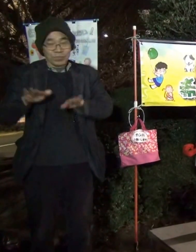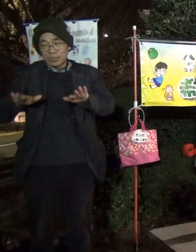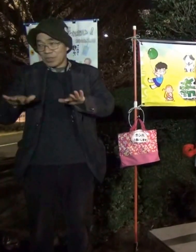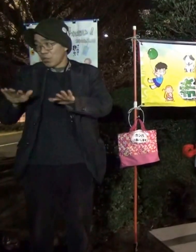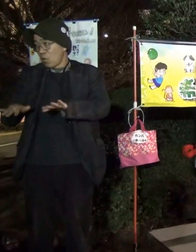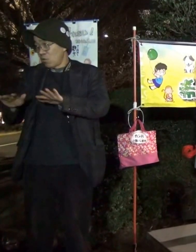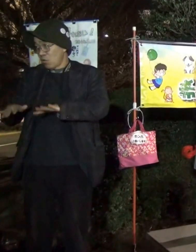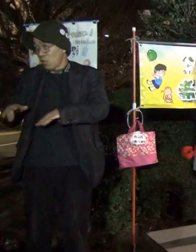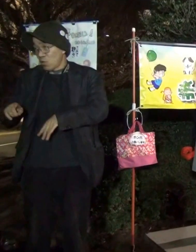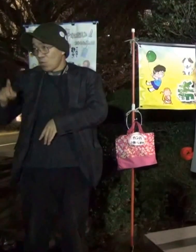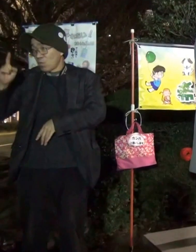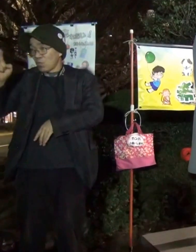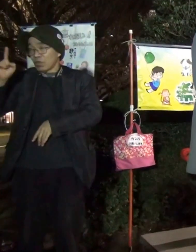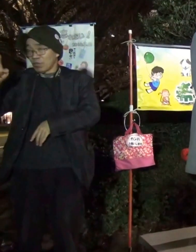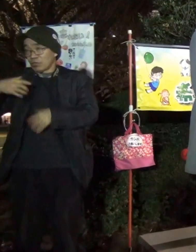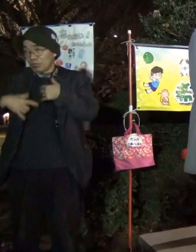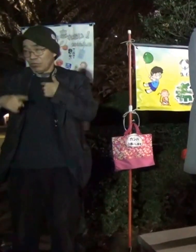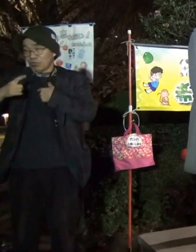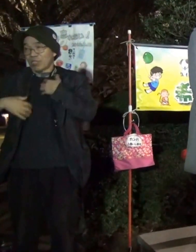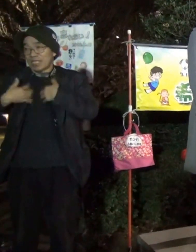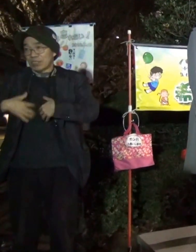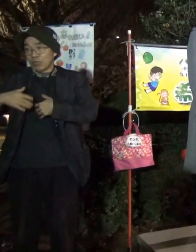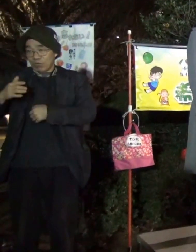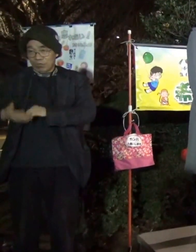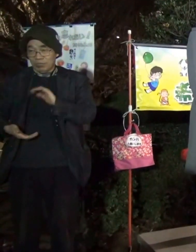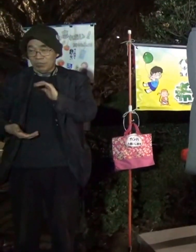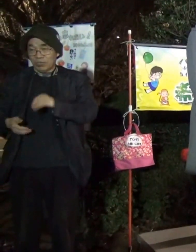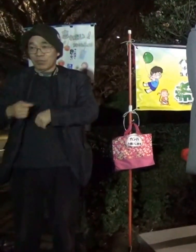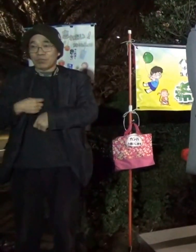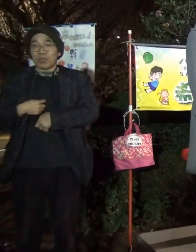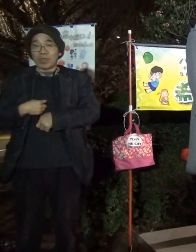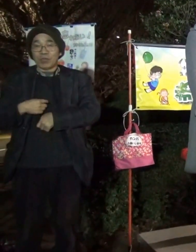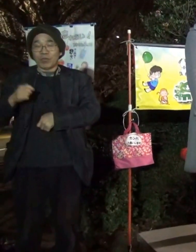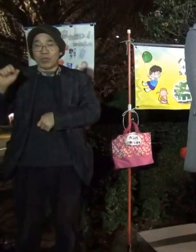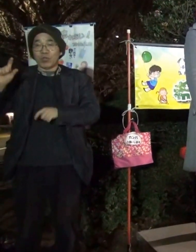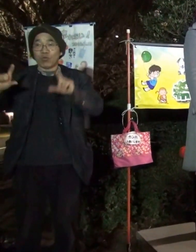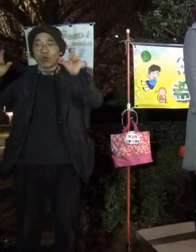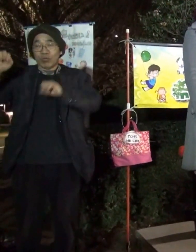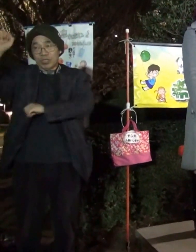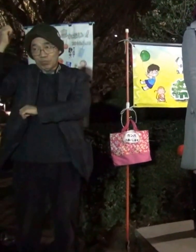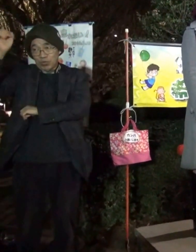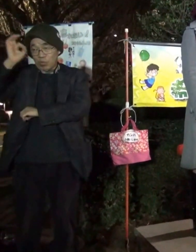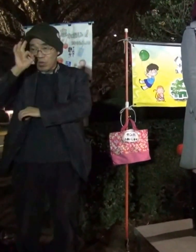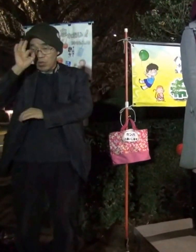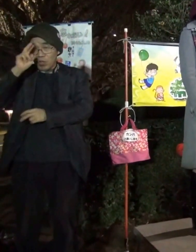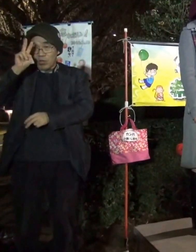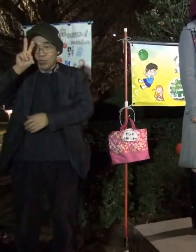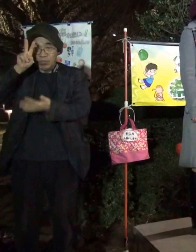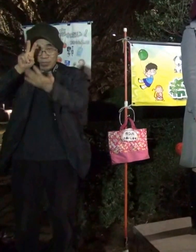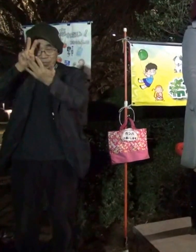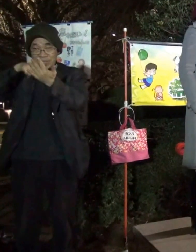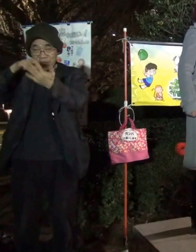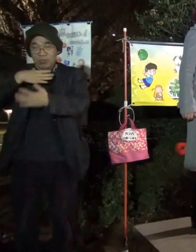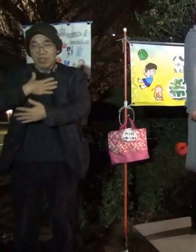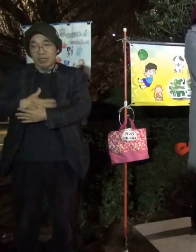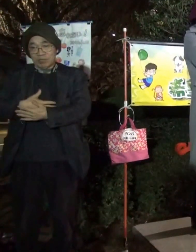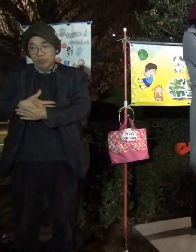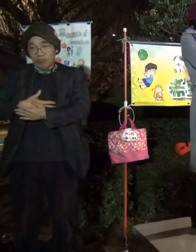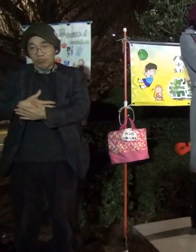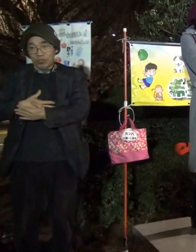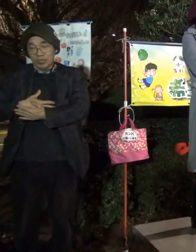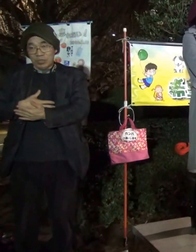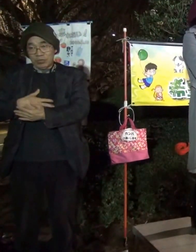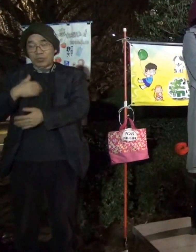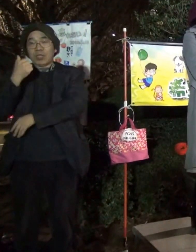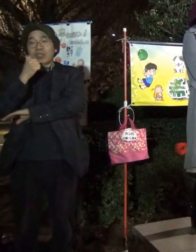今日ね、 はい、 もう一つちょっと嬉しいことがあってね、はい、東京新聞を読んでる人は分かるんだよ。第一面に書いた自主避難